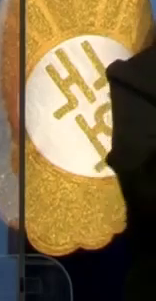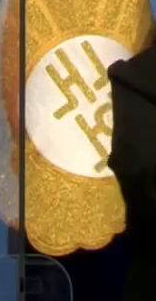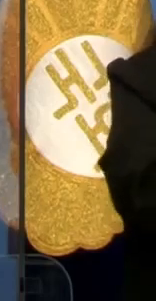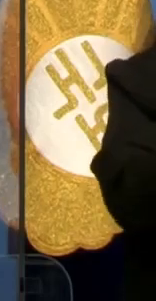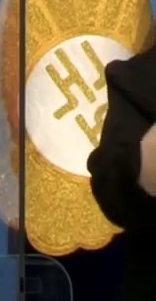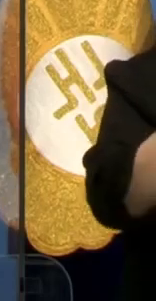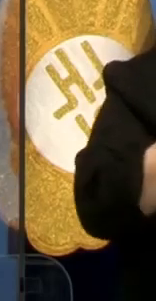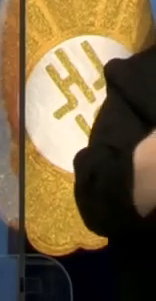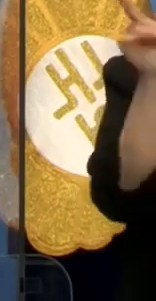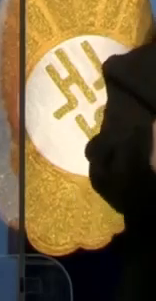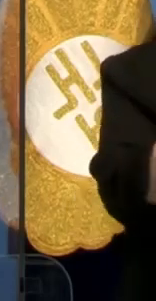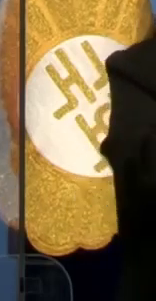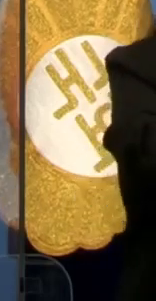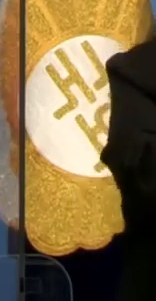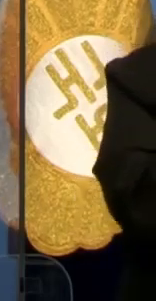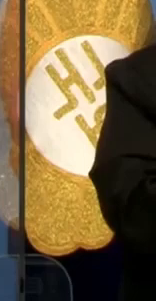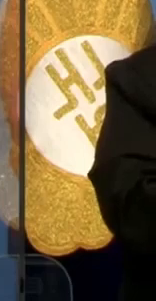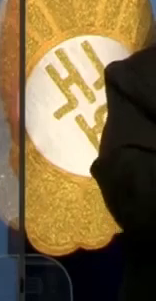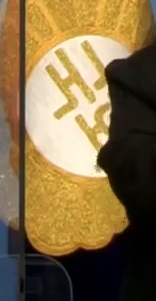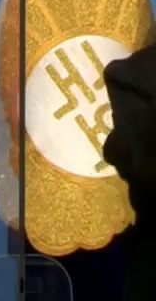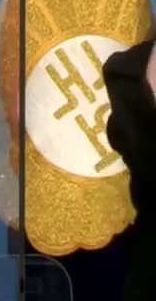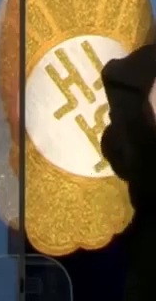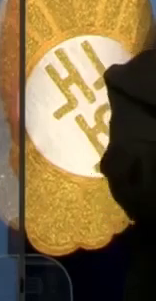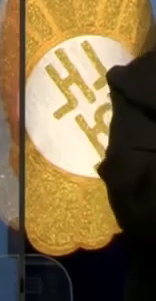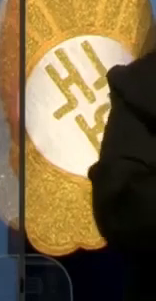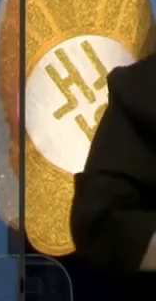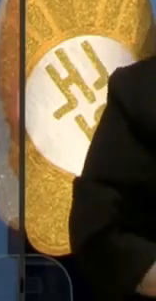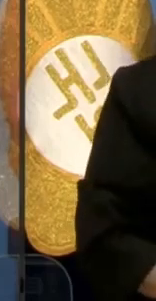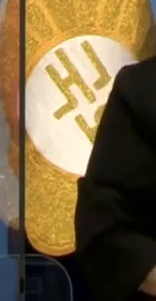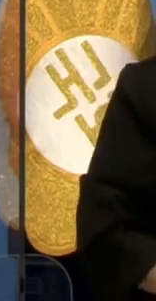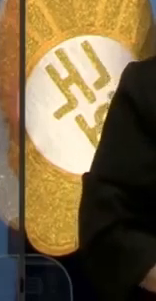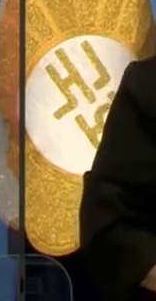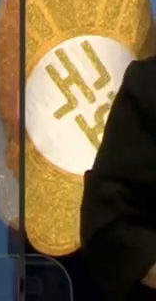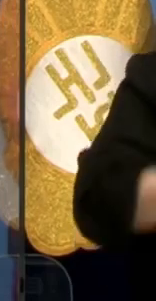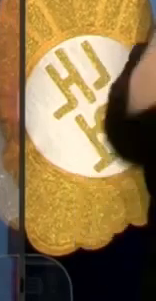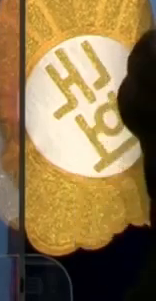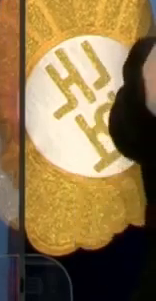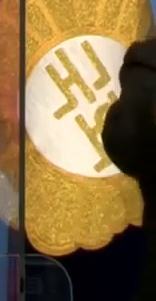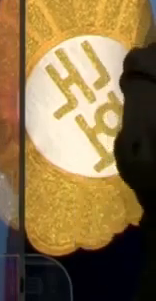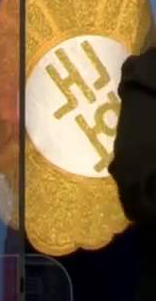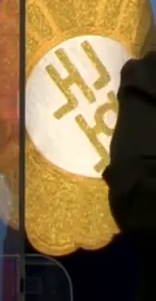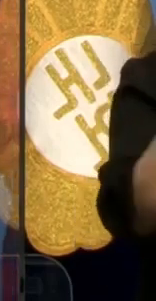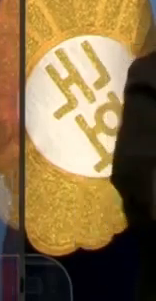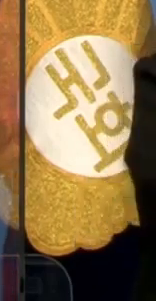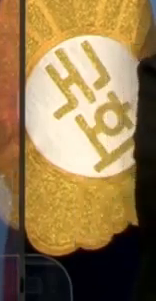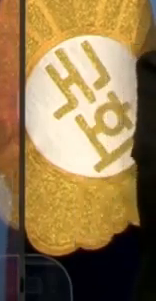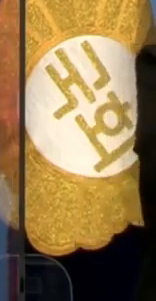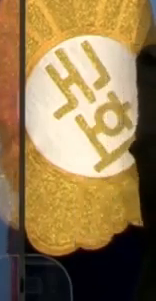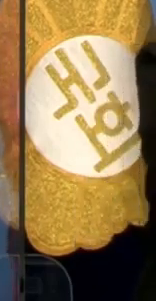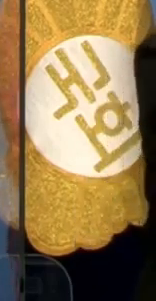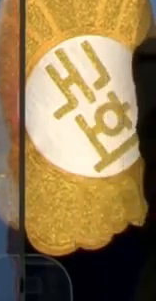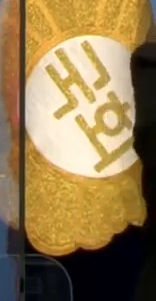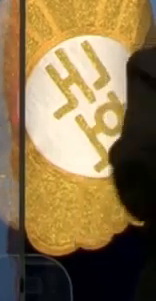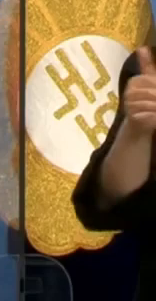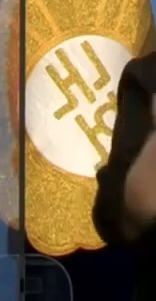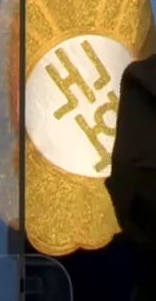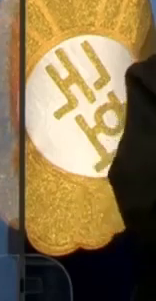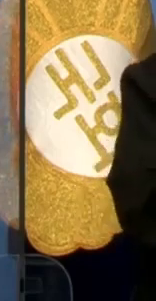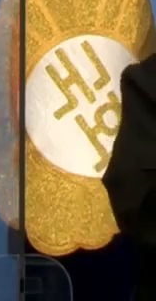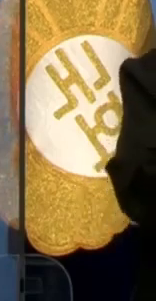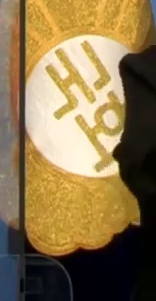게 무엇보다도 중요하다고 말씀하셨습니다. 고등학교 시절부터 사법연설 시절까지